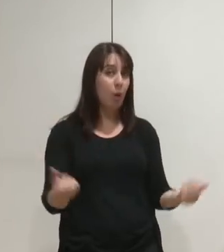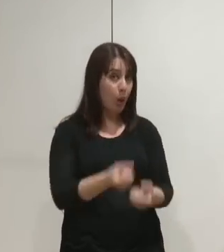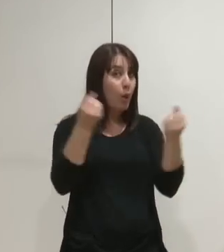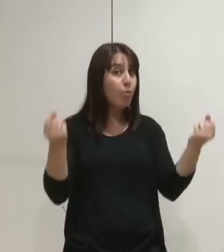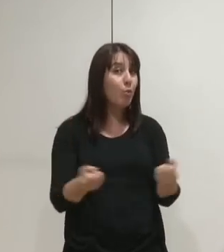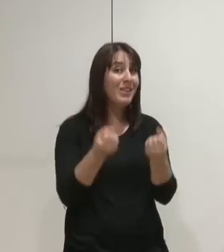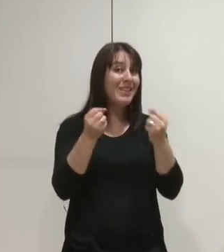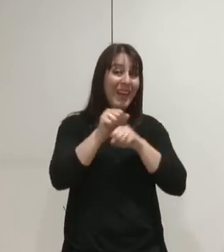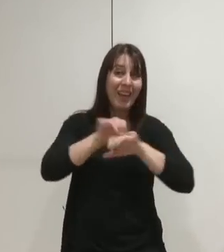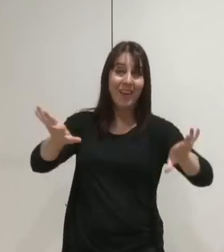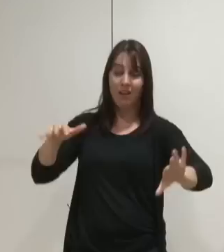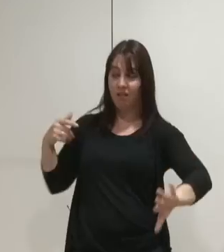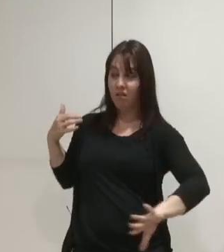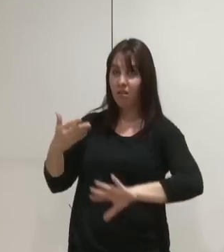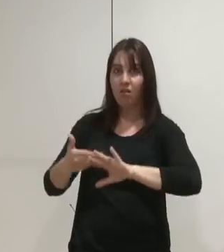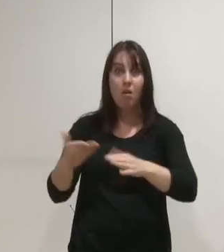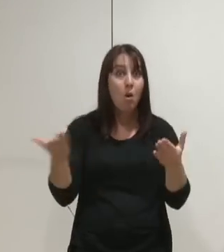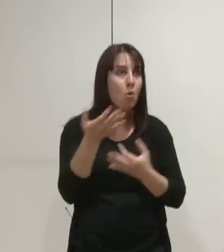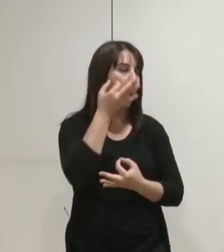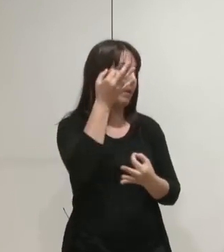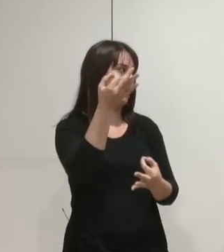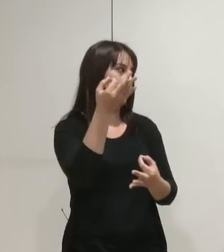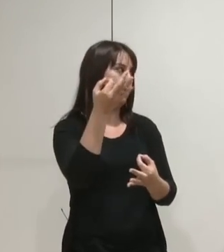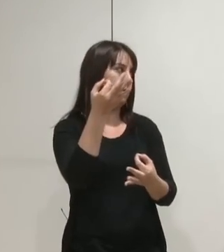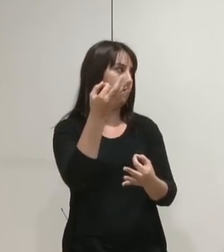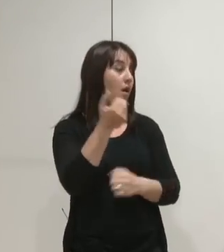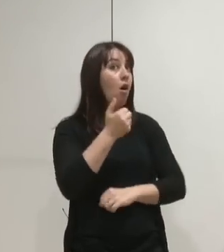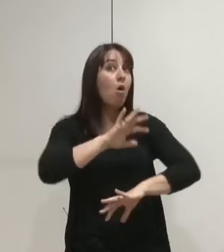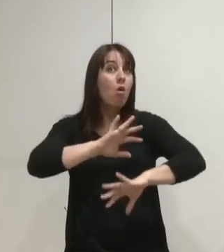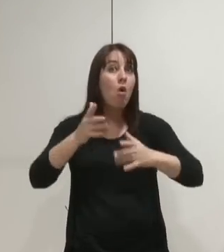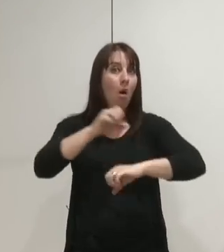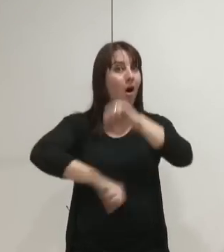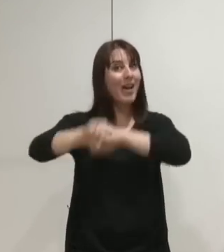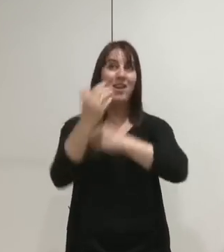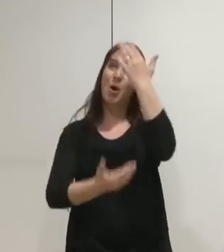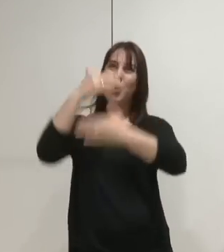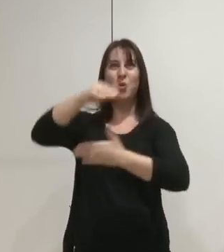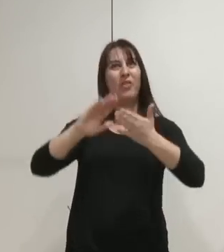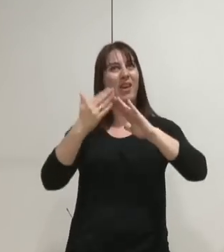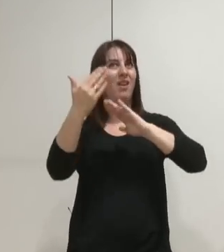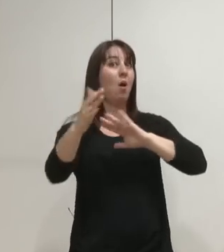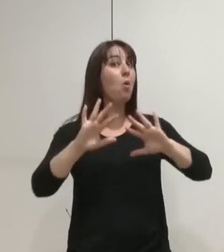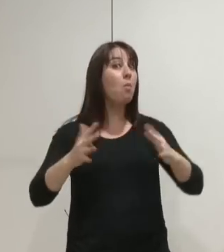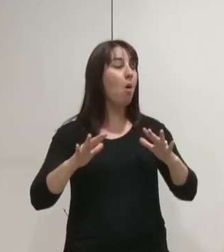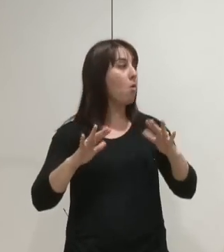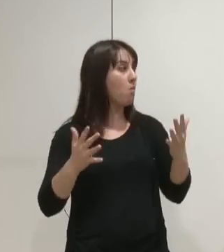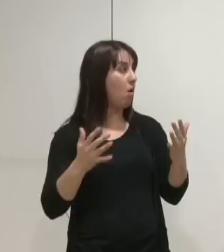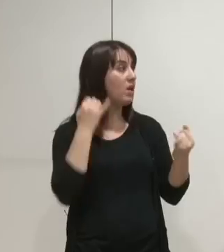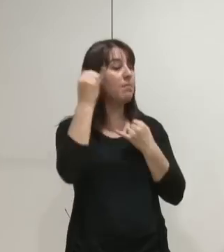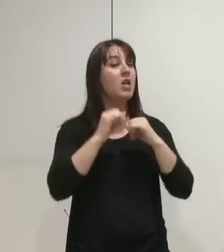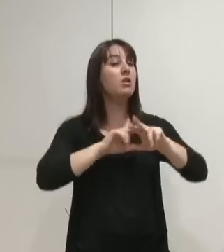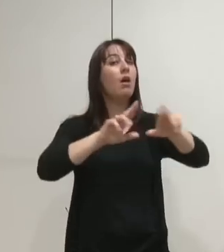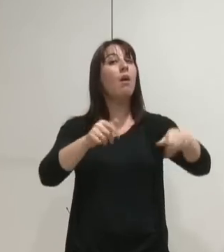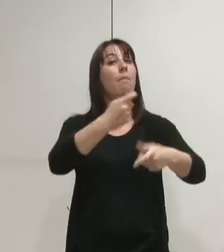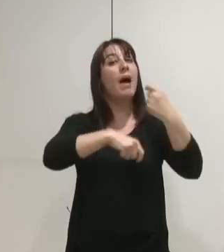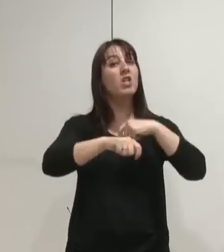publicité avez-vous opéré euh dans le cadre de ce marché si vous en